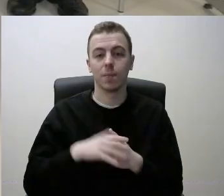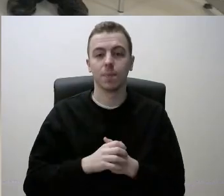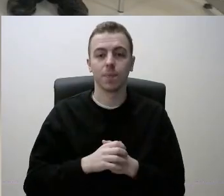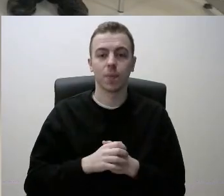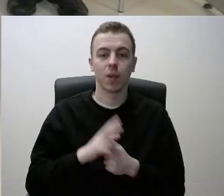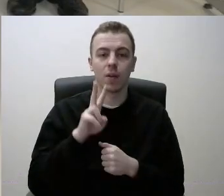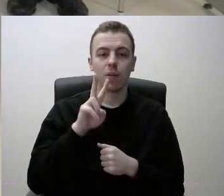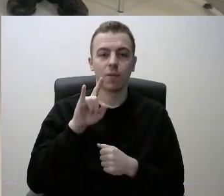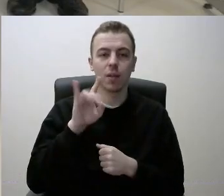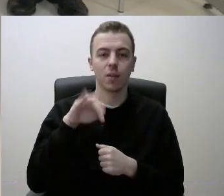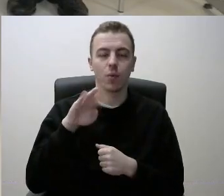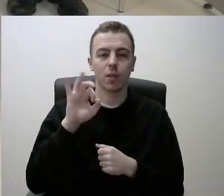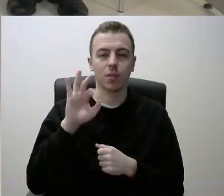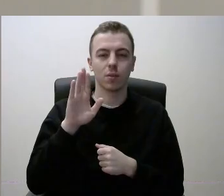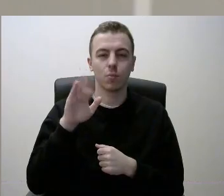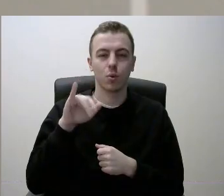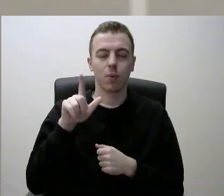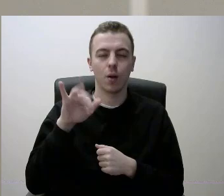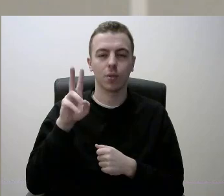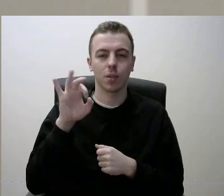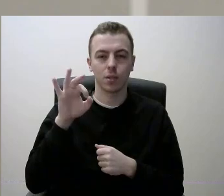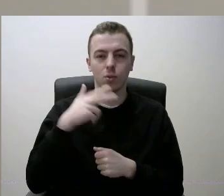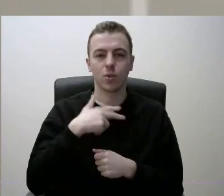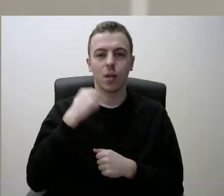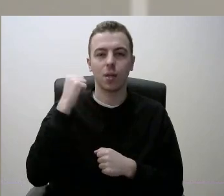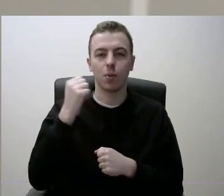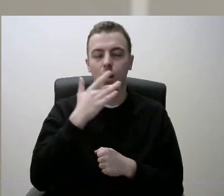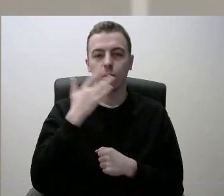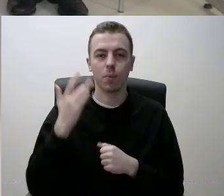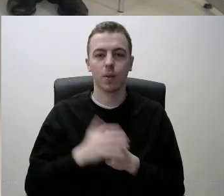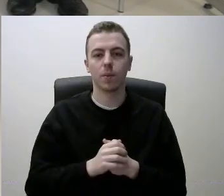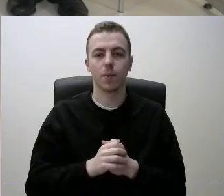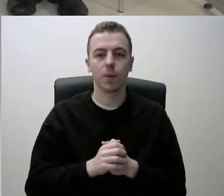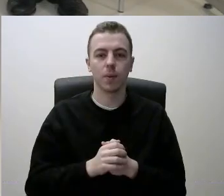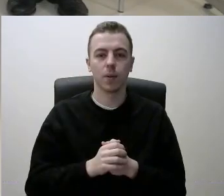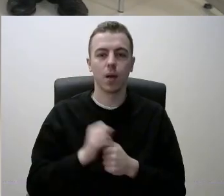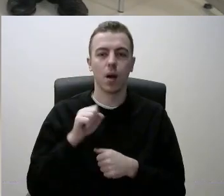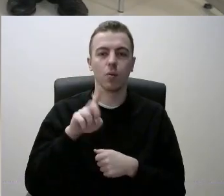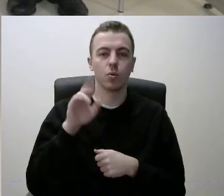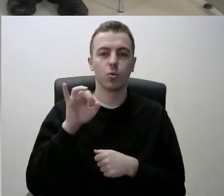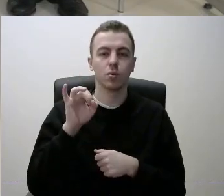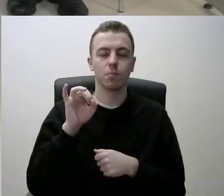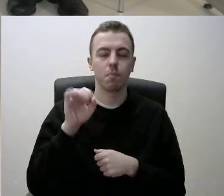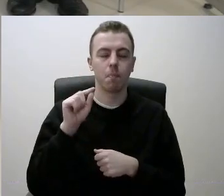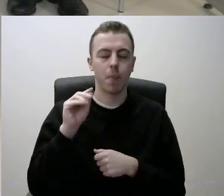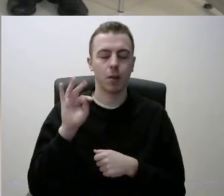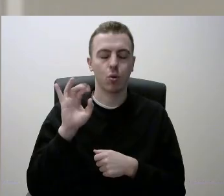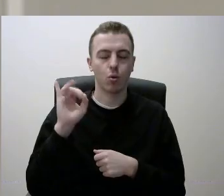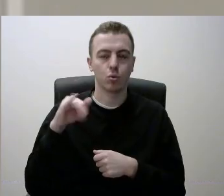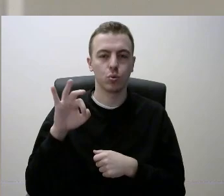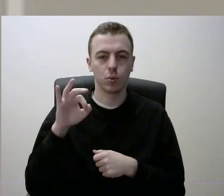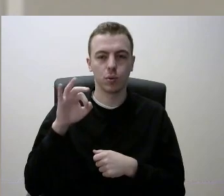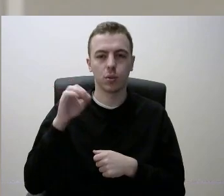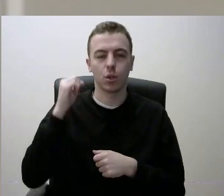Vytautas Grubliauskas, Lietuvos socialdemokratų partija, sveiki. Audrius Petrošius, Tėvinės sąjunga Lietuvos krikščionys